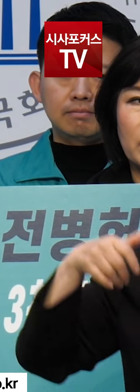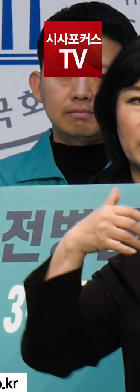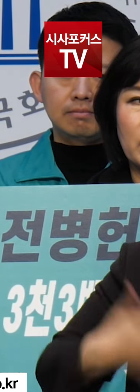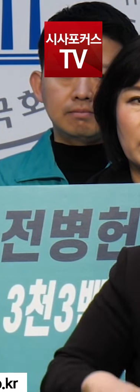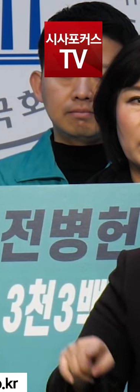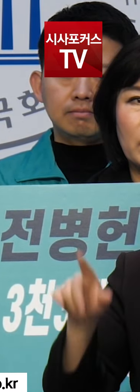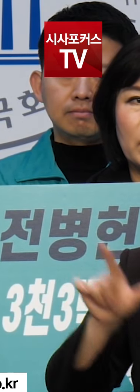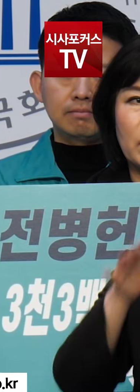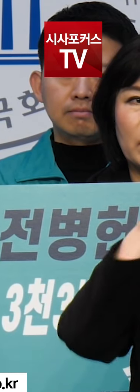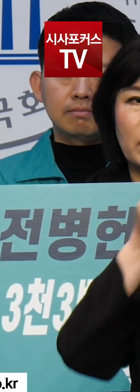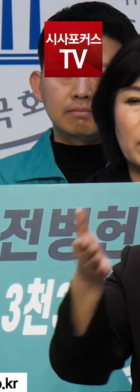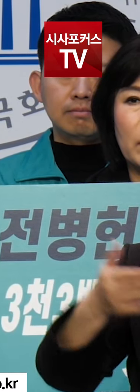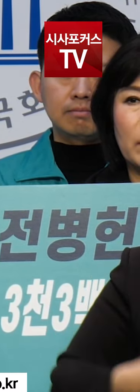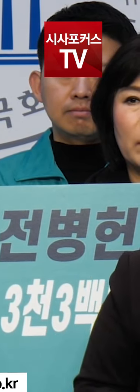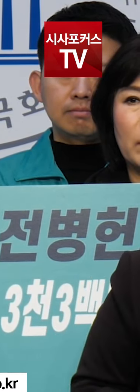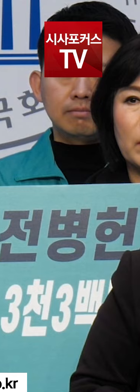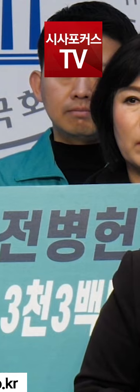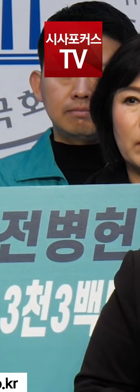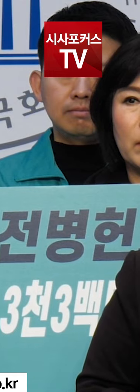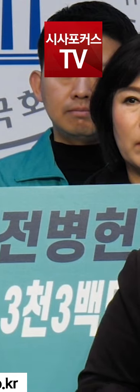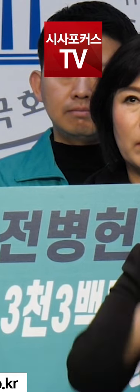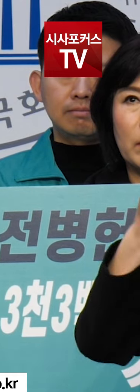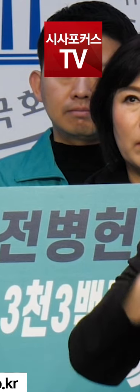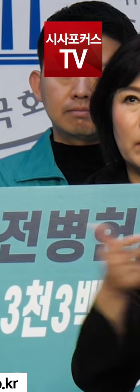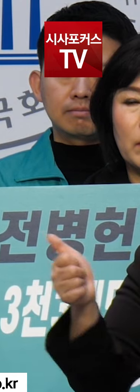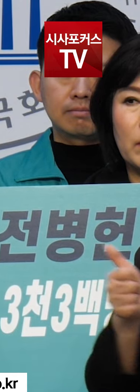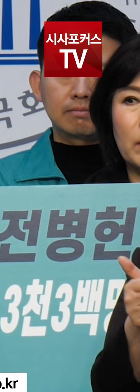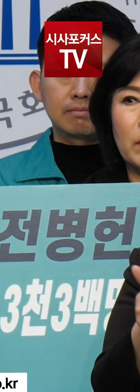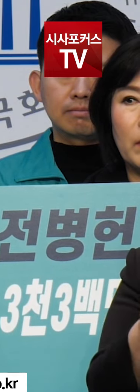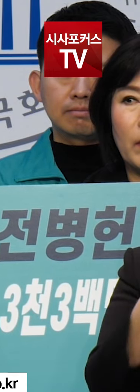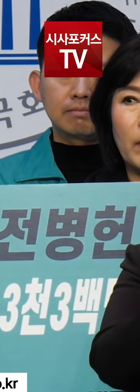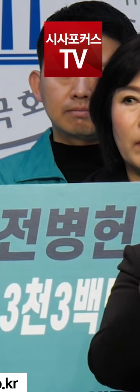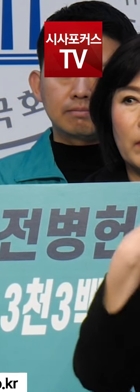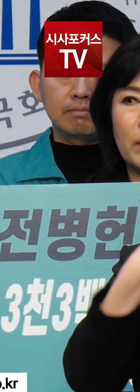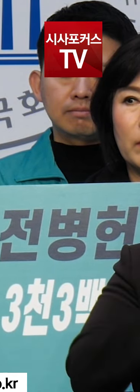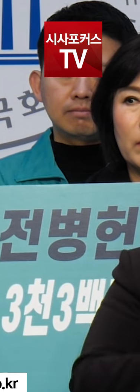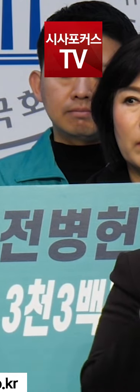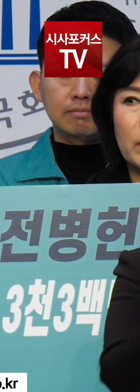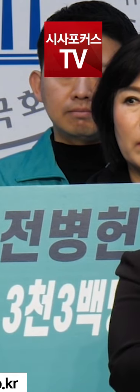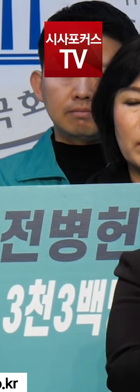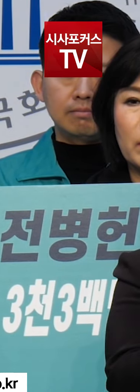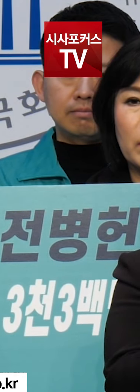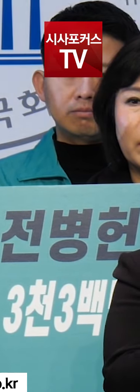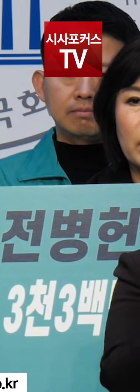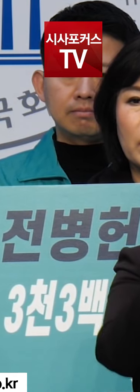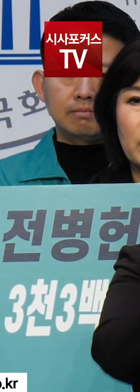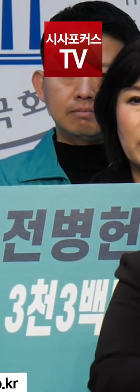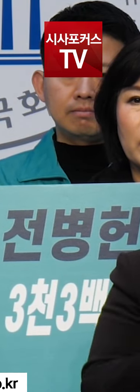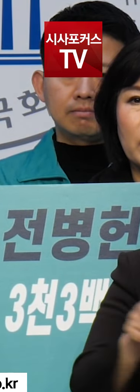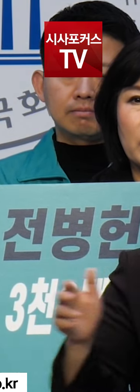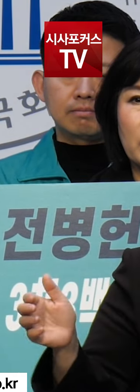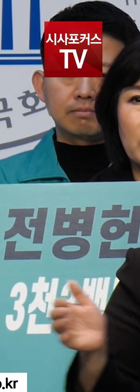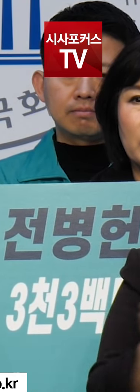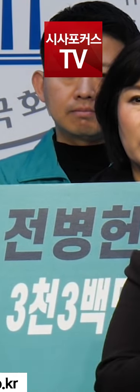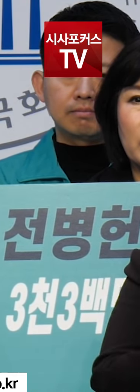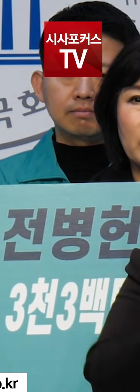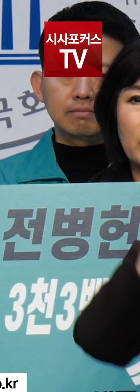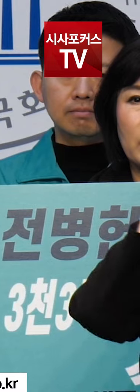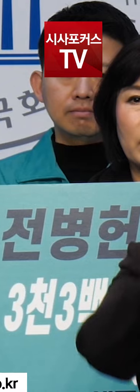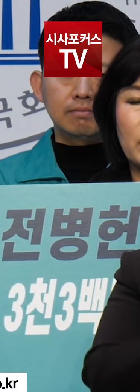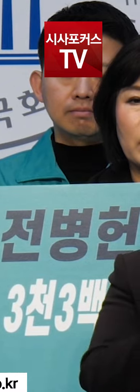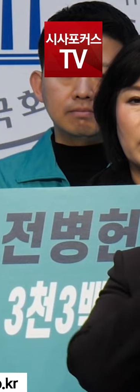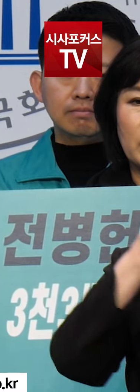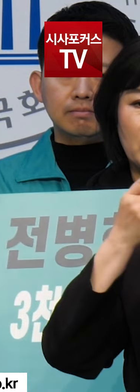보여줬습니다. 이재명 당을 통해 윤석열 정권을 심판해보았자 지금까지 목도했던